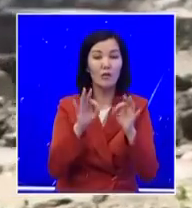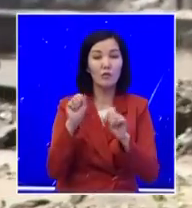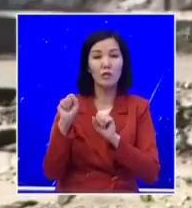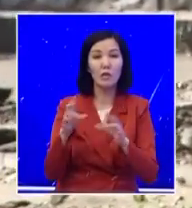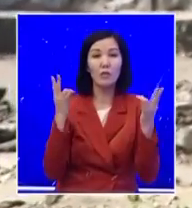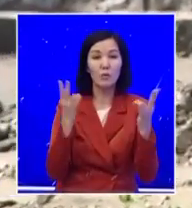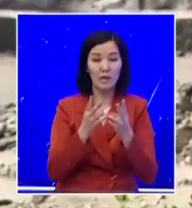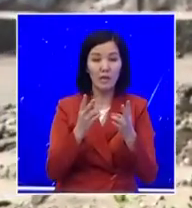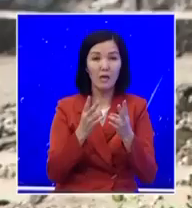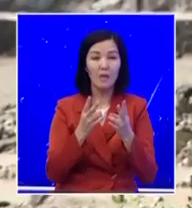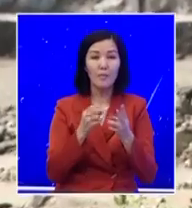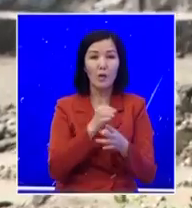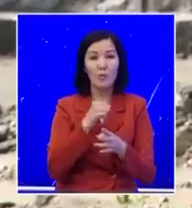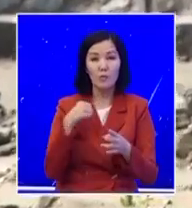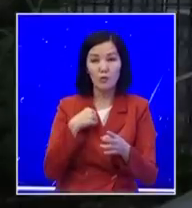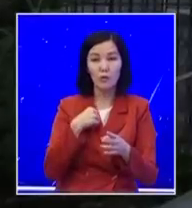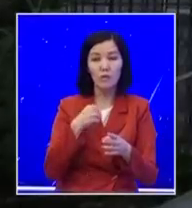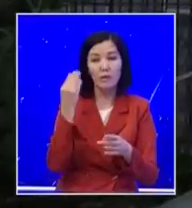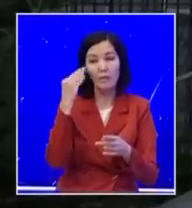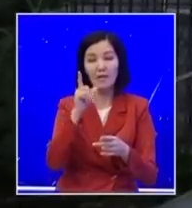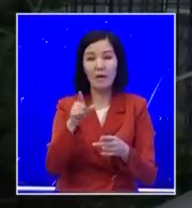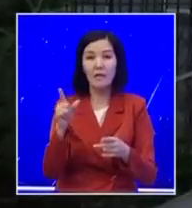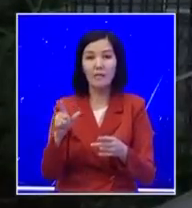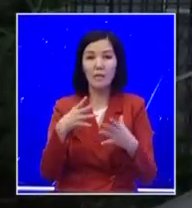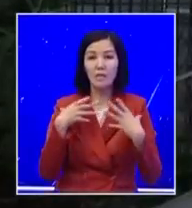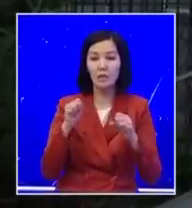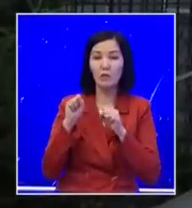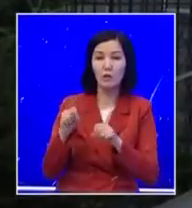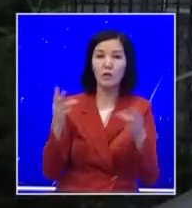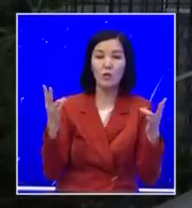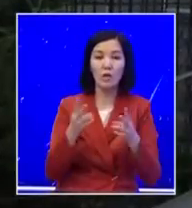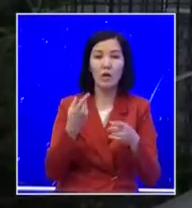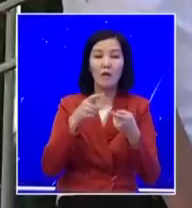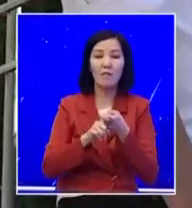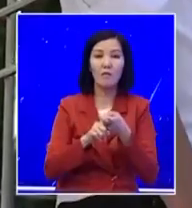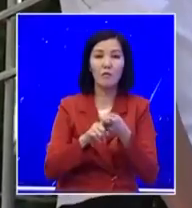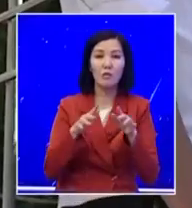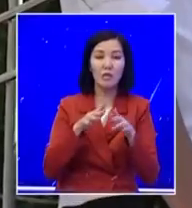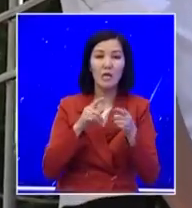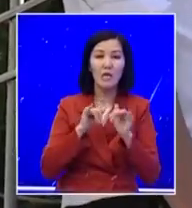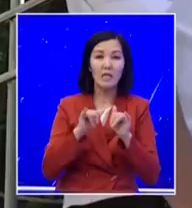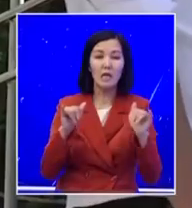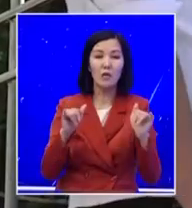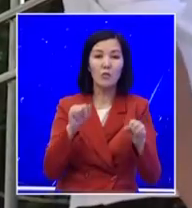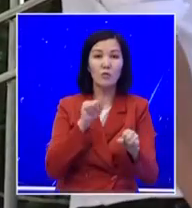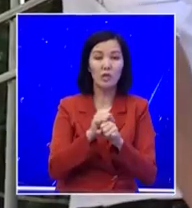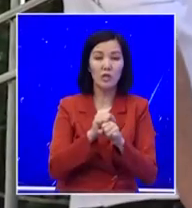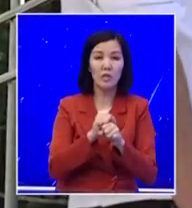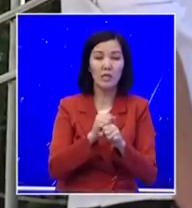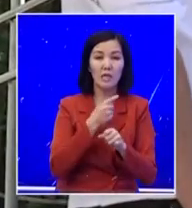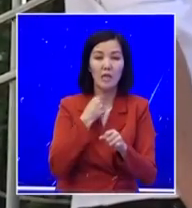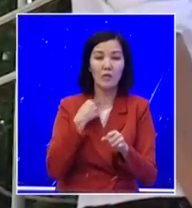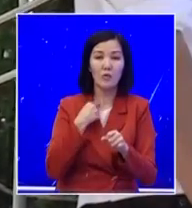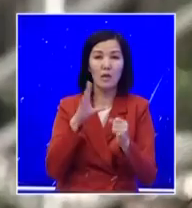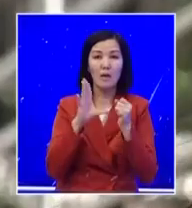сақтайды деген өзіңнің ғана емес, өзгенің де денсаулығы үшін. Бұл өз кезегінде вирустың таралуын тежейді. Талдықалада соңғы